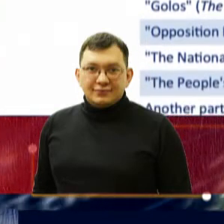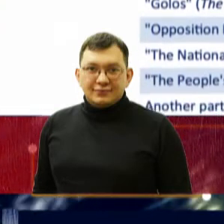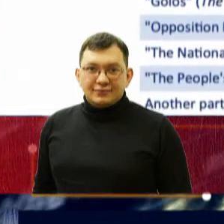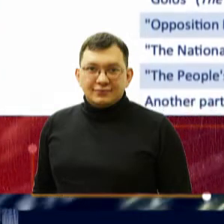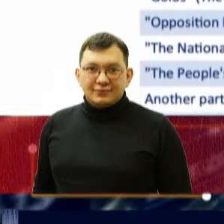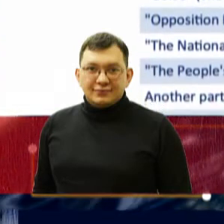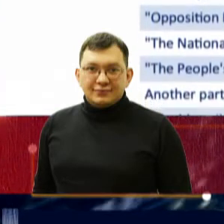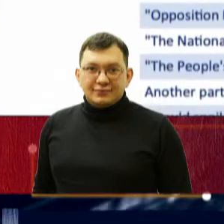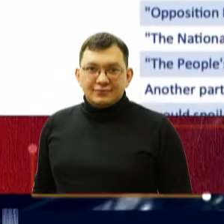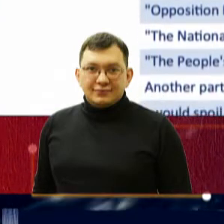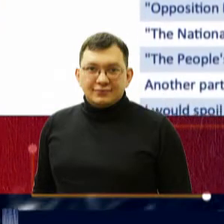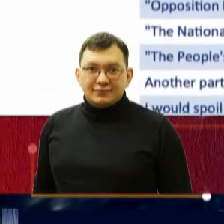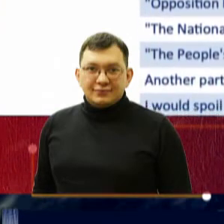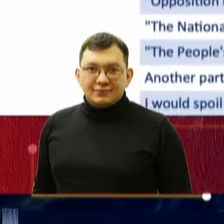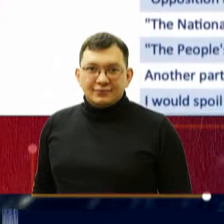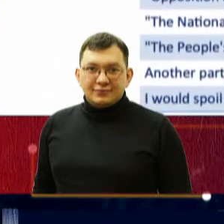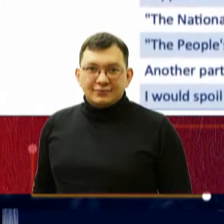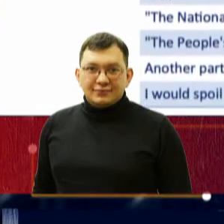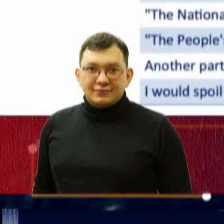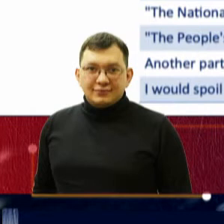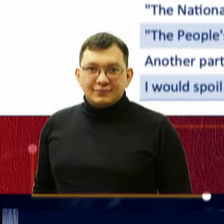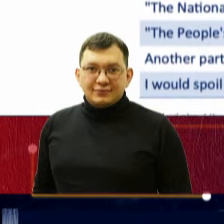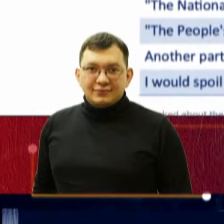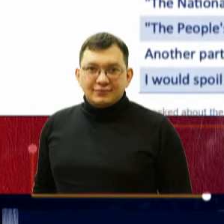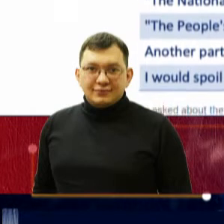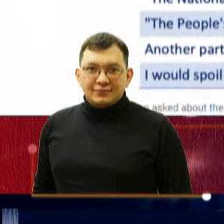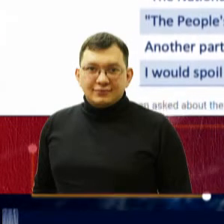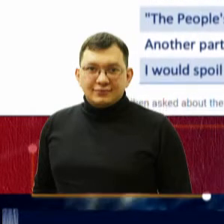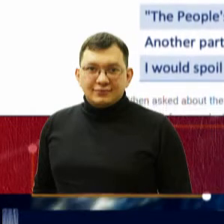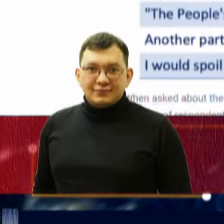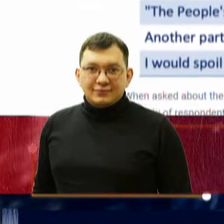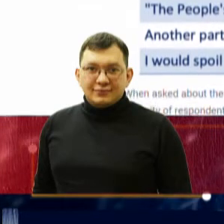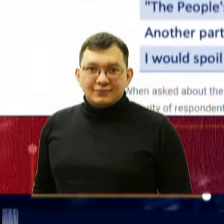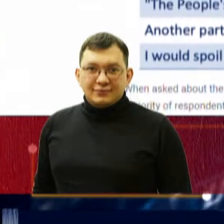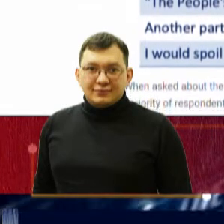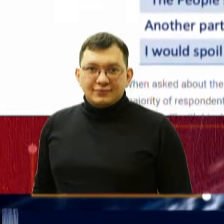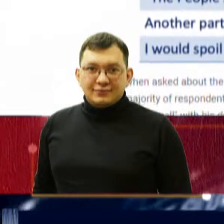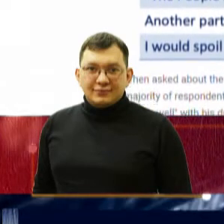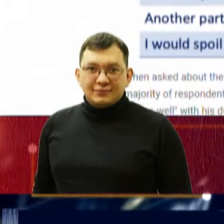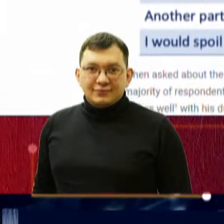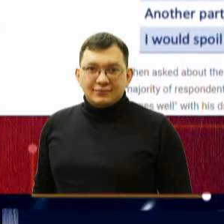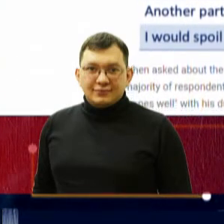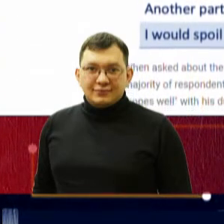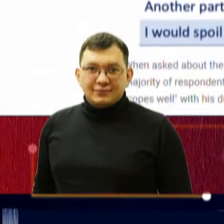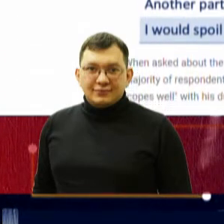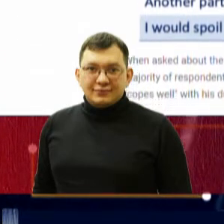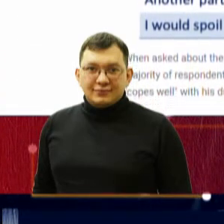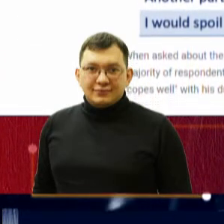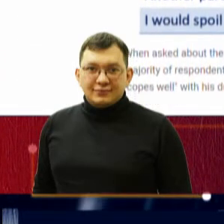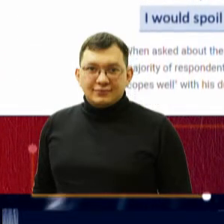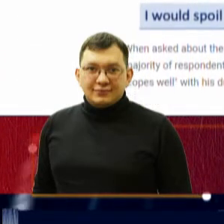ніж 50% усіх виборців, які проголосували, це жодних наслідків не мало. Все одно переможцем